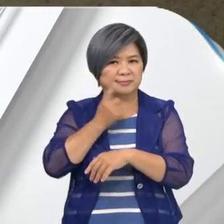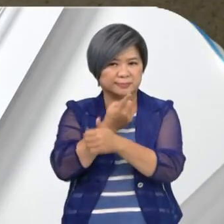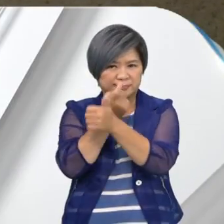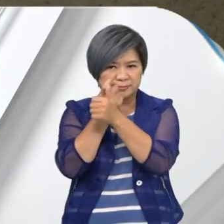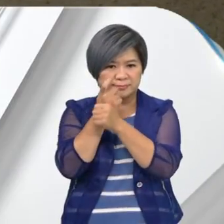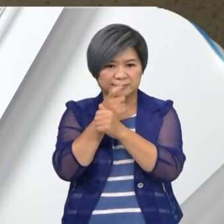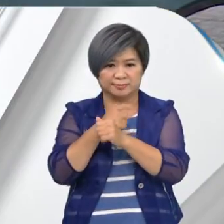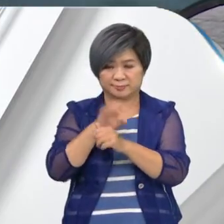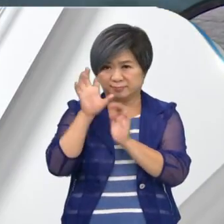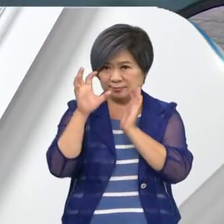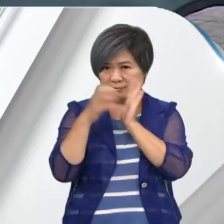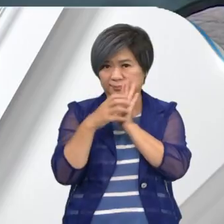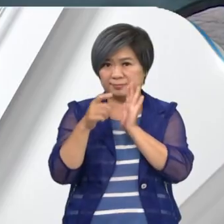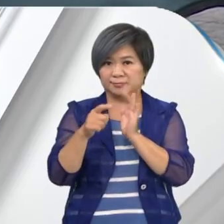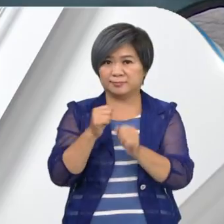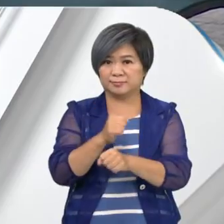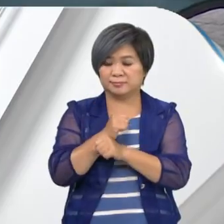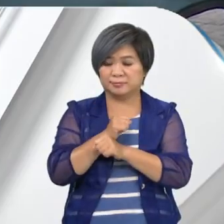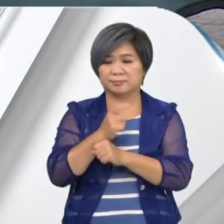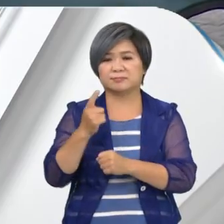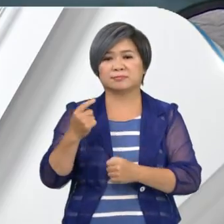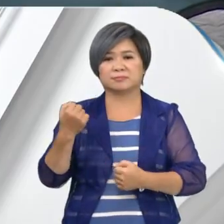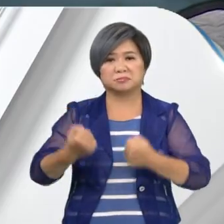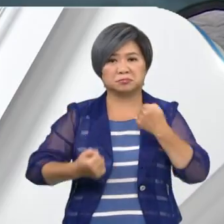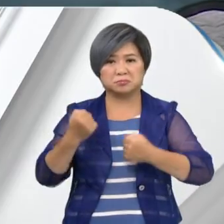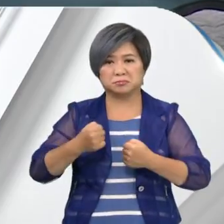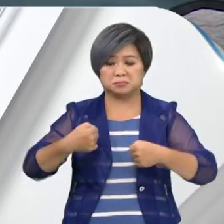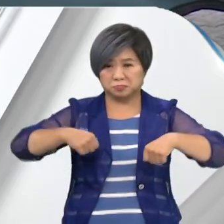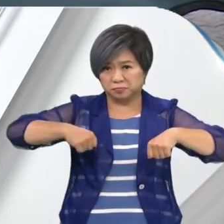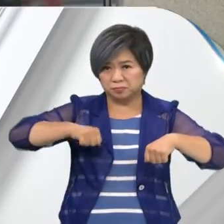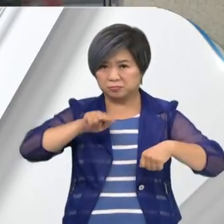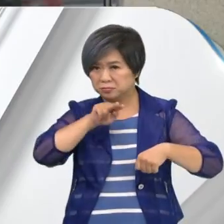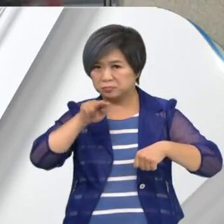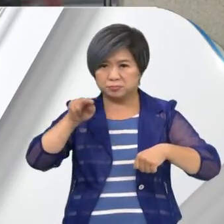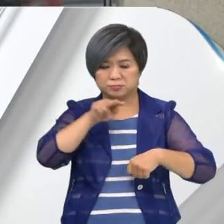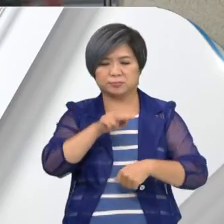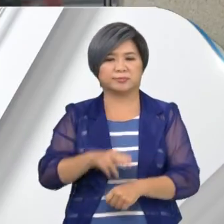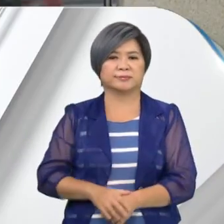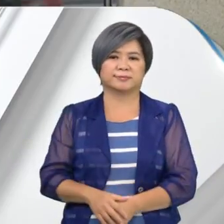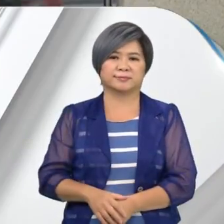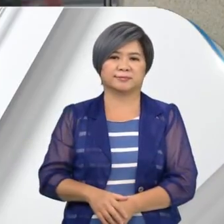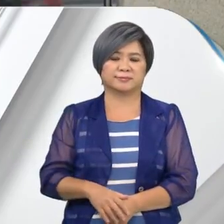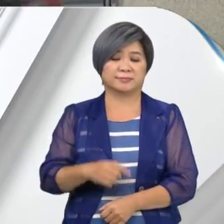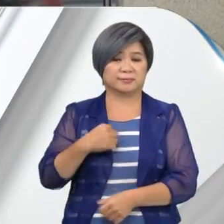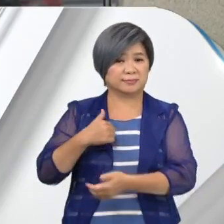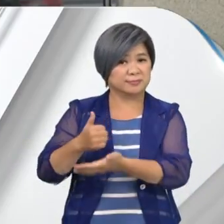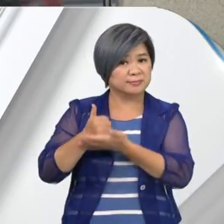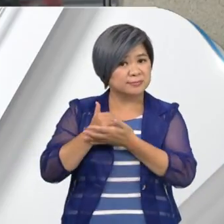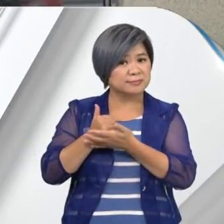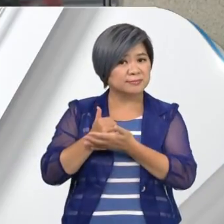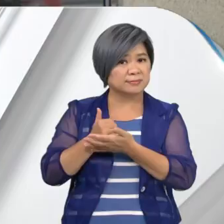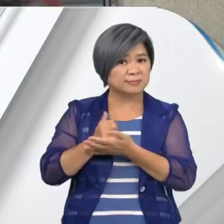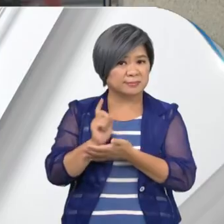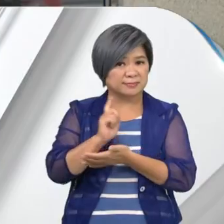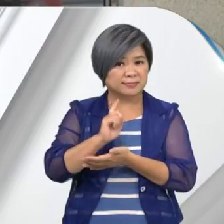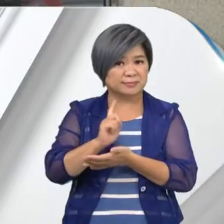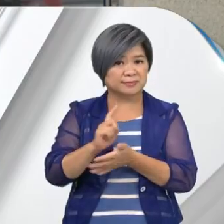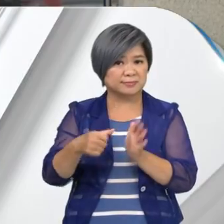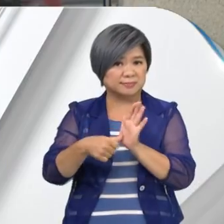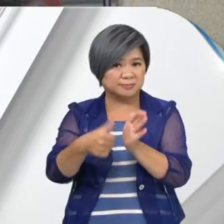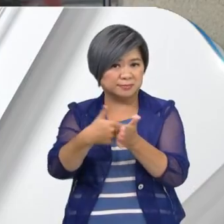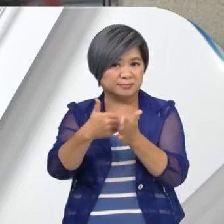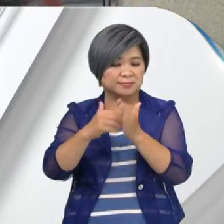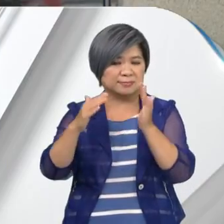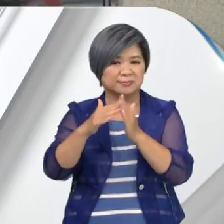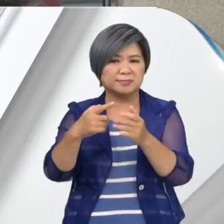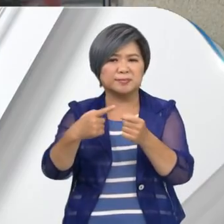牌，希望提醒用路人要注意交通安全。 我们请了我们的明插画家米